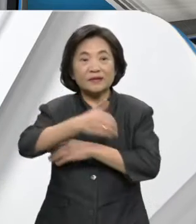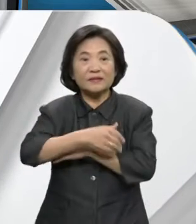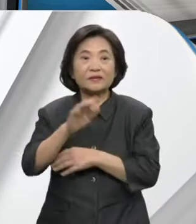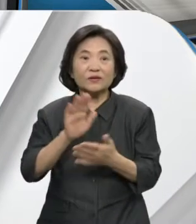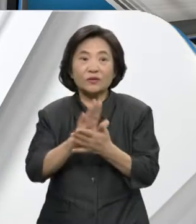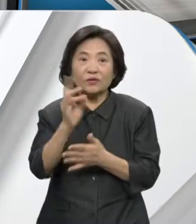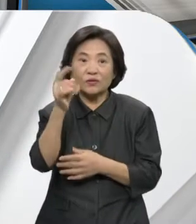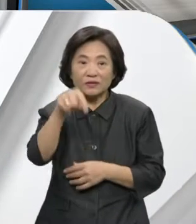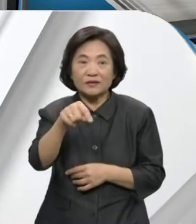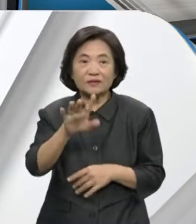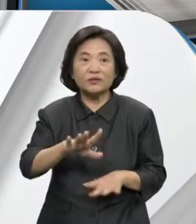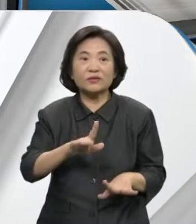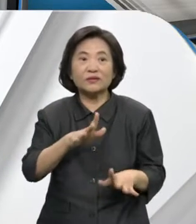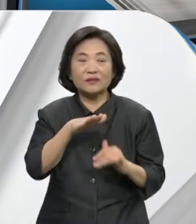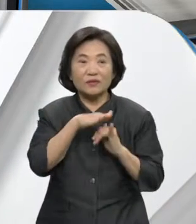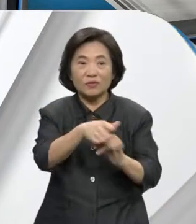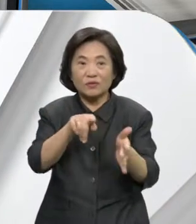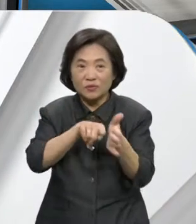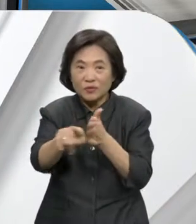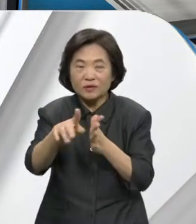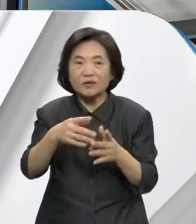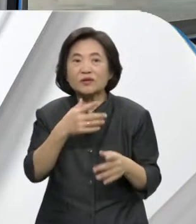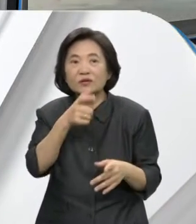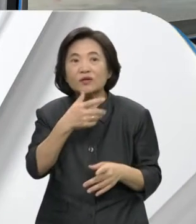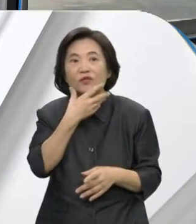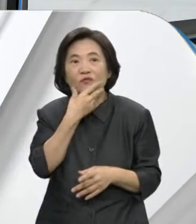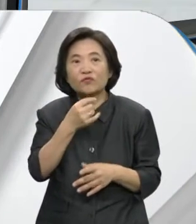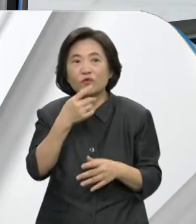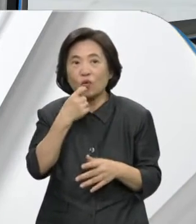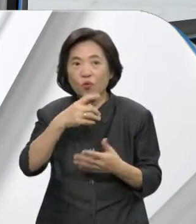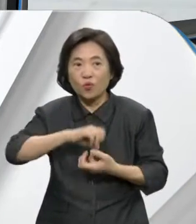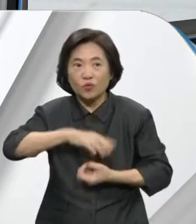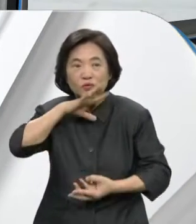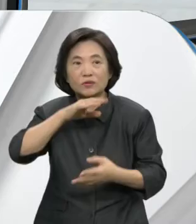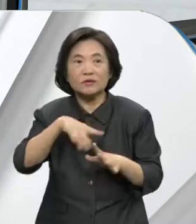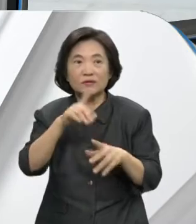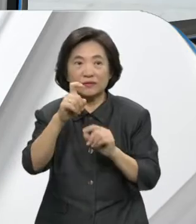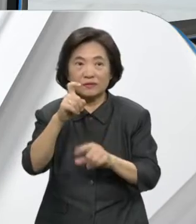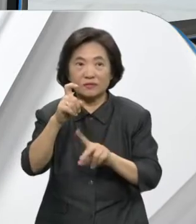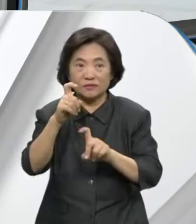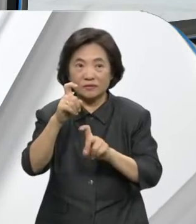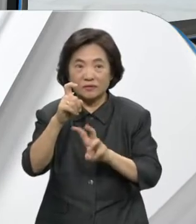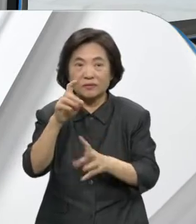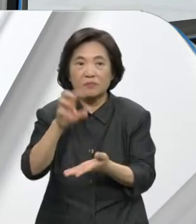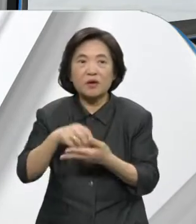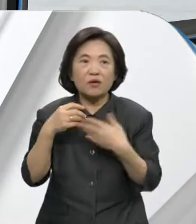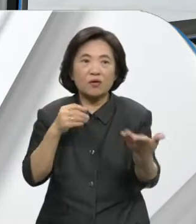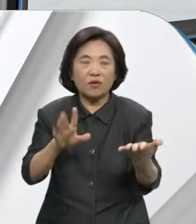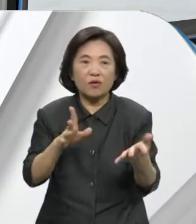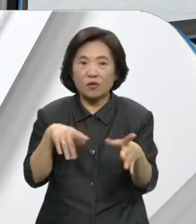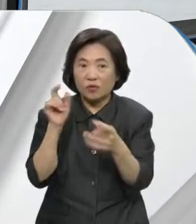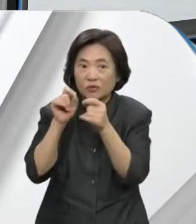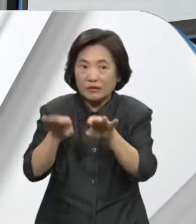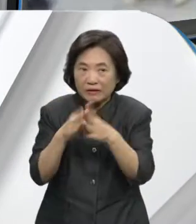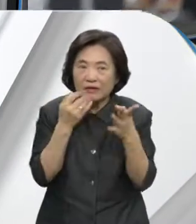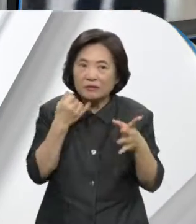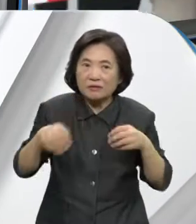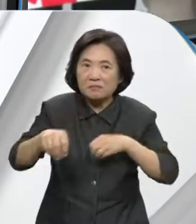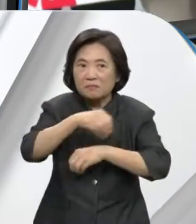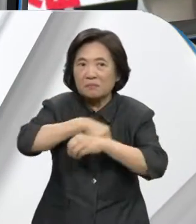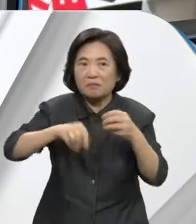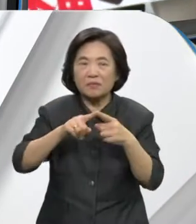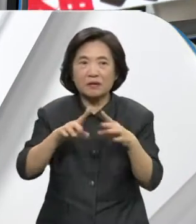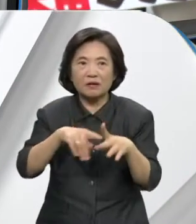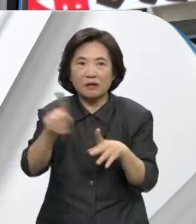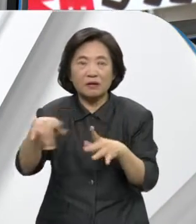我们将喉咙、腹部、肉手并从身体、身体协商得到四种接触，最近是做了科学研究。消息局公布，引起地方